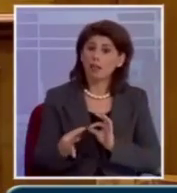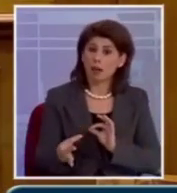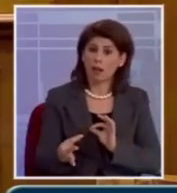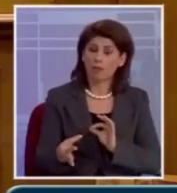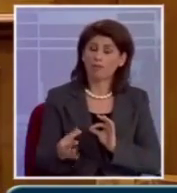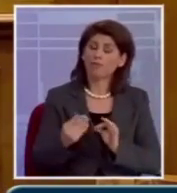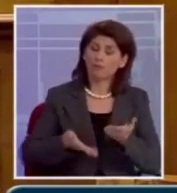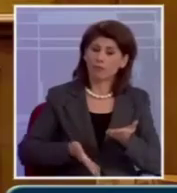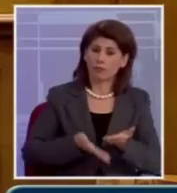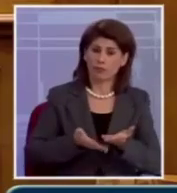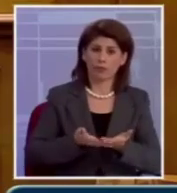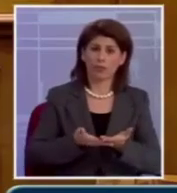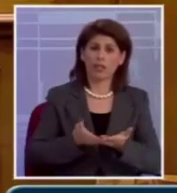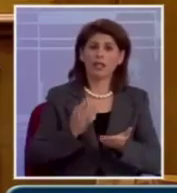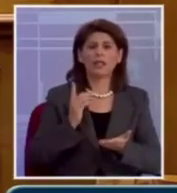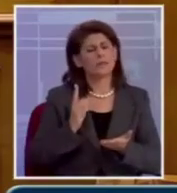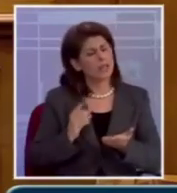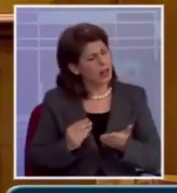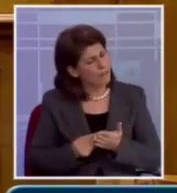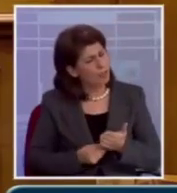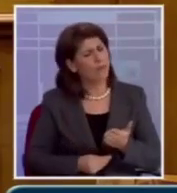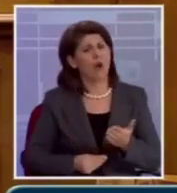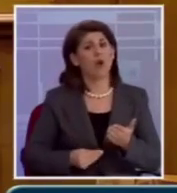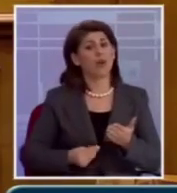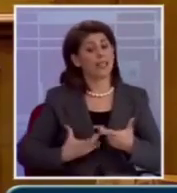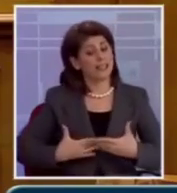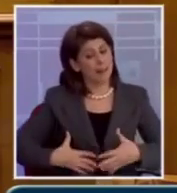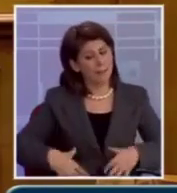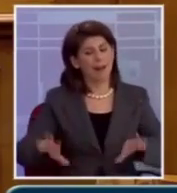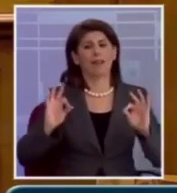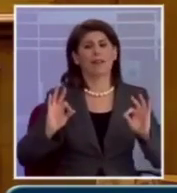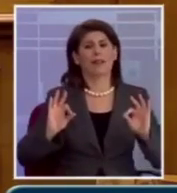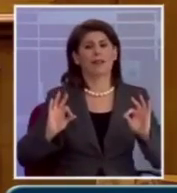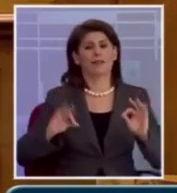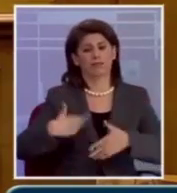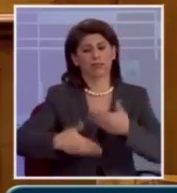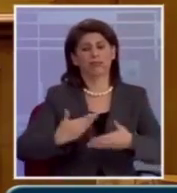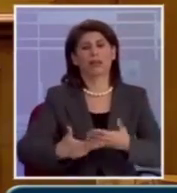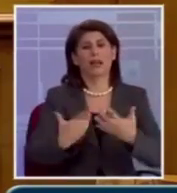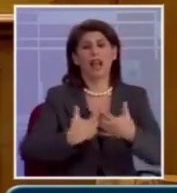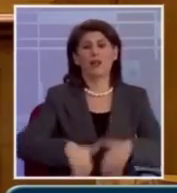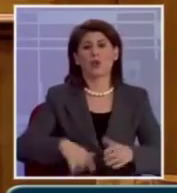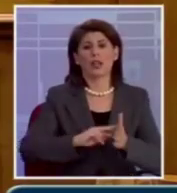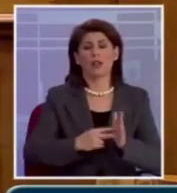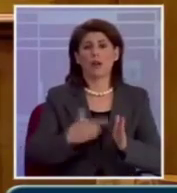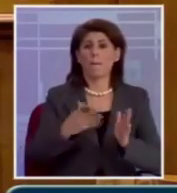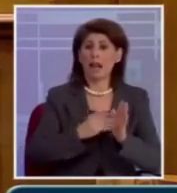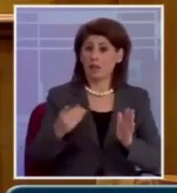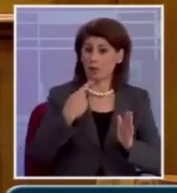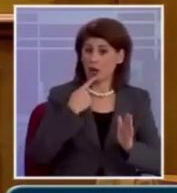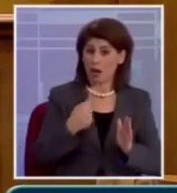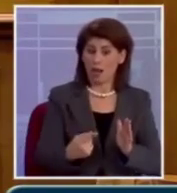οποία συμβάλλουν σε ένα βαθμό και στην επανεκκίνηση της οικονομίας. Γιατί όταν λέμε, παραδείγματος